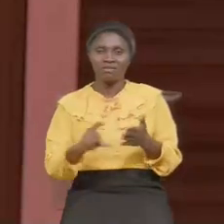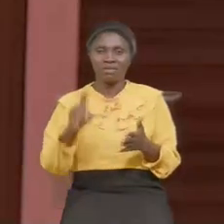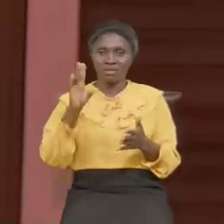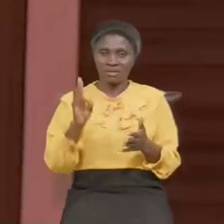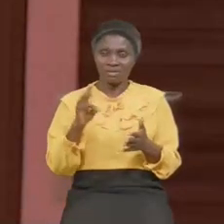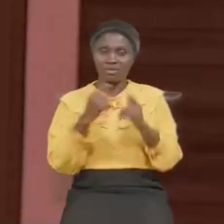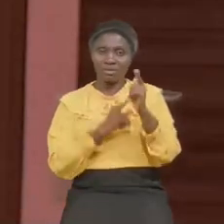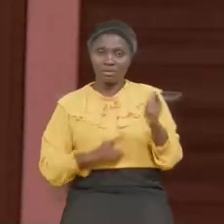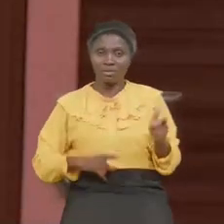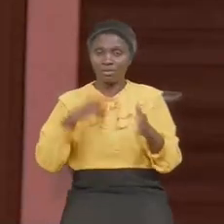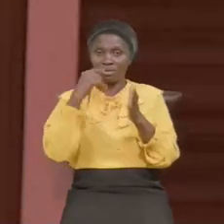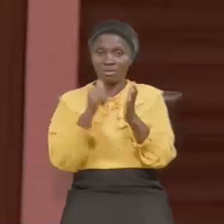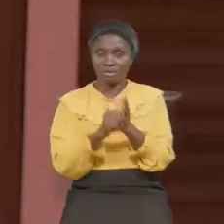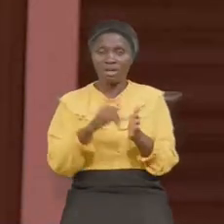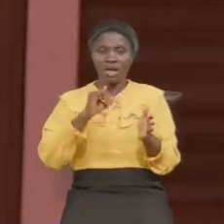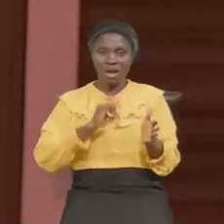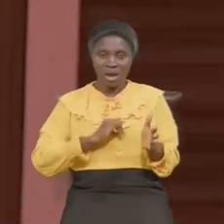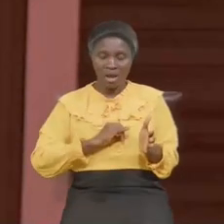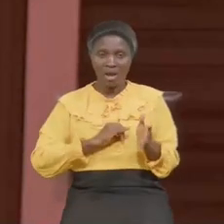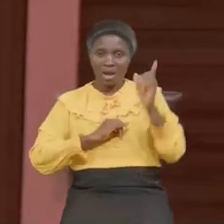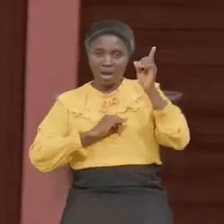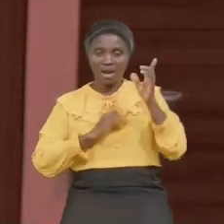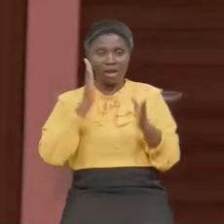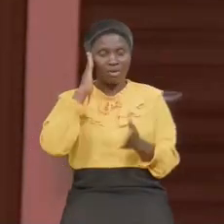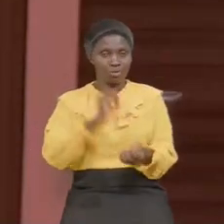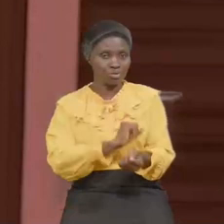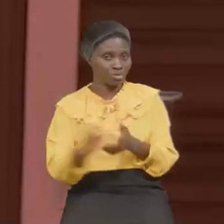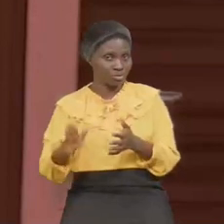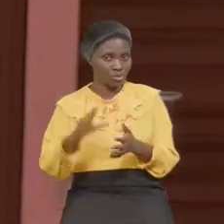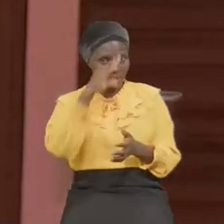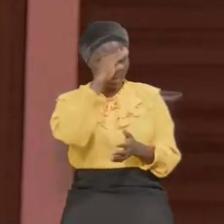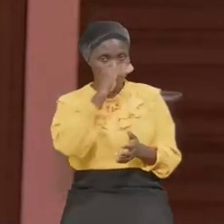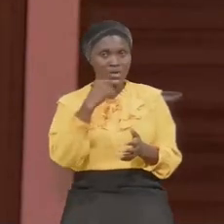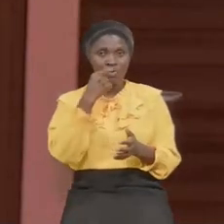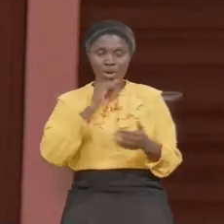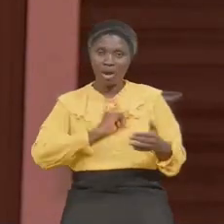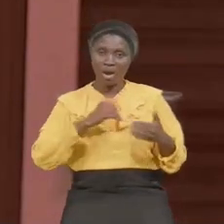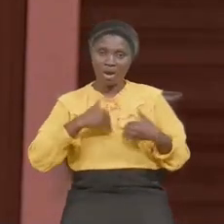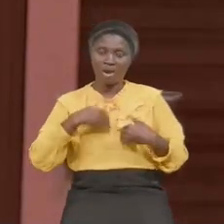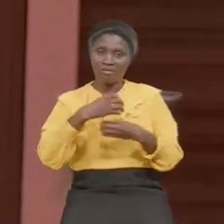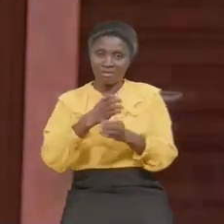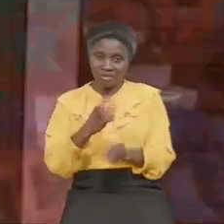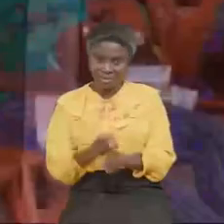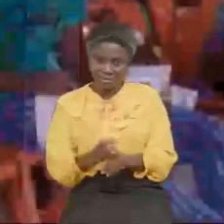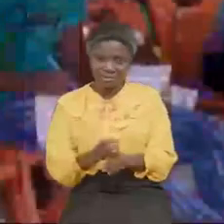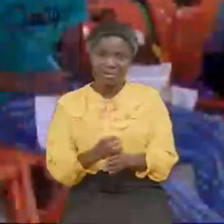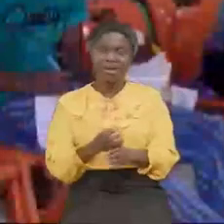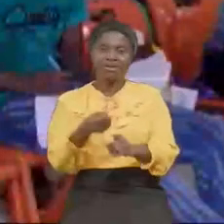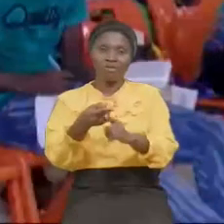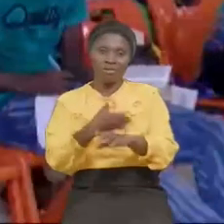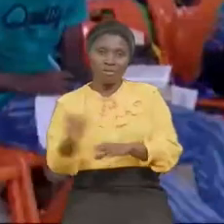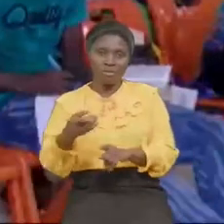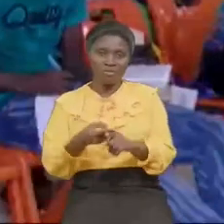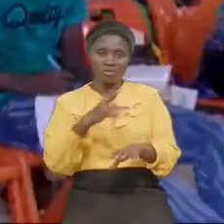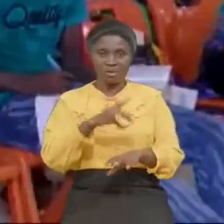j'ai exterminé de la face de la terre l'homme que j'ai créé, depuis l'homme jusqu'au bétail, aux reptiles et